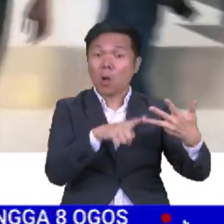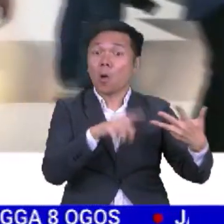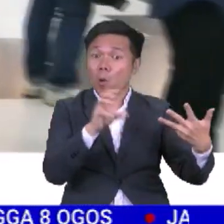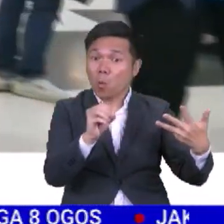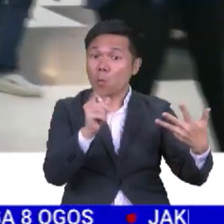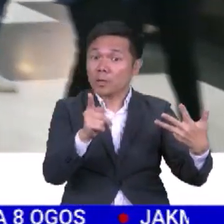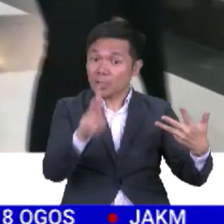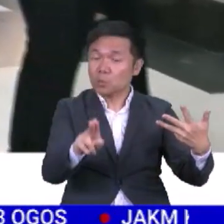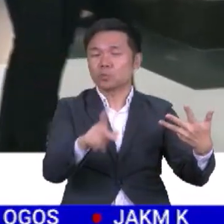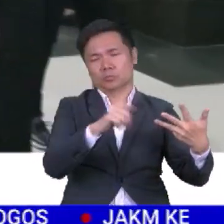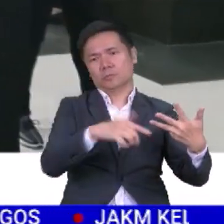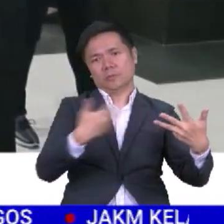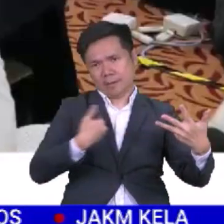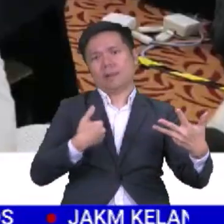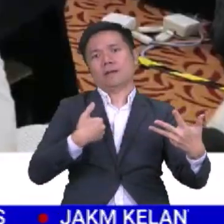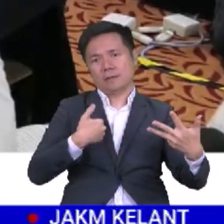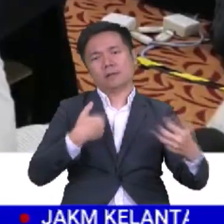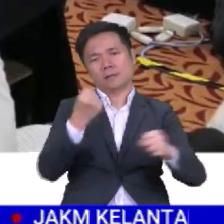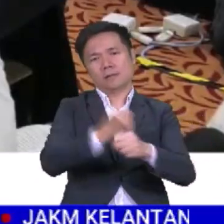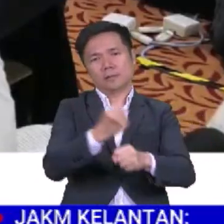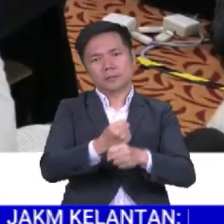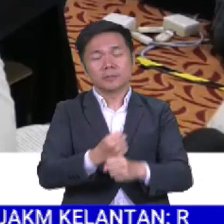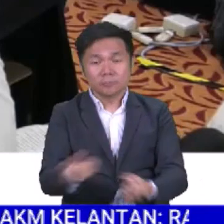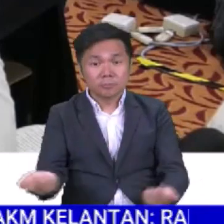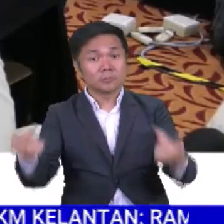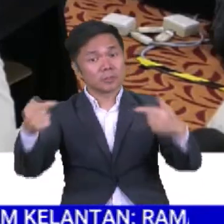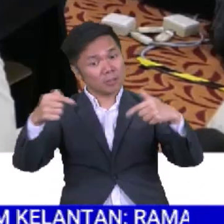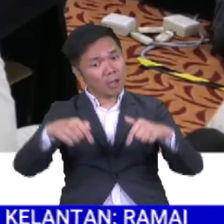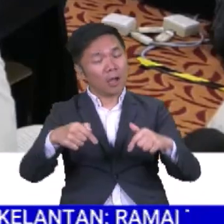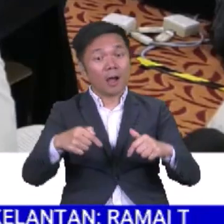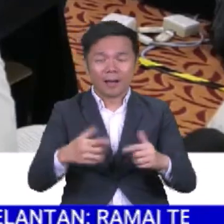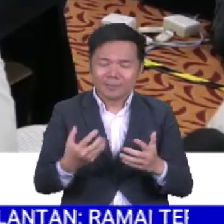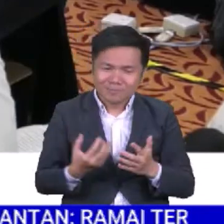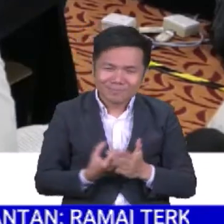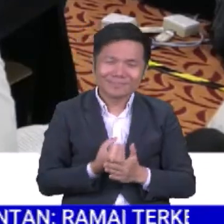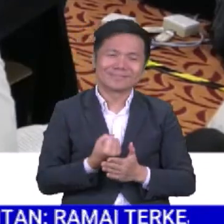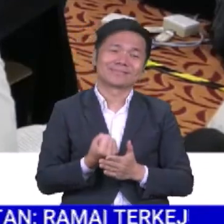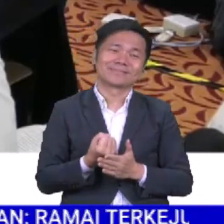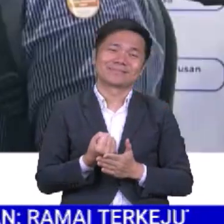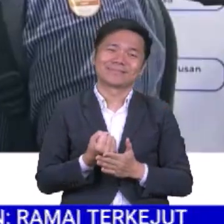turut ditawarkan kerja selepas pencarian mereka membuahkan hasil.